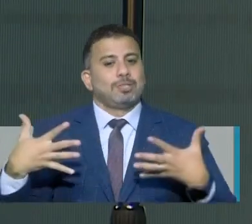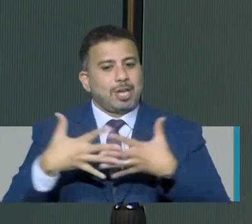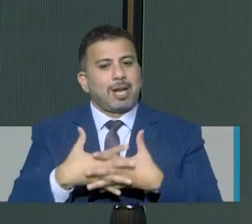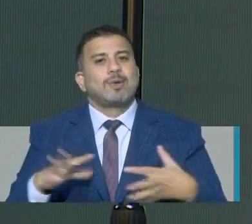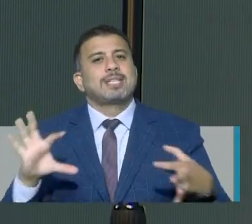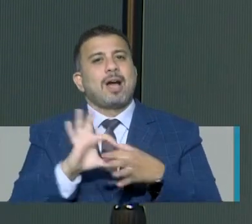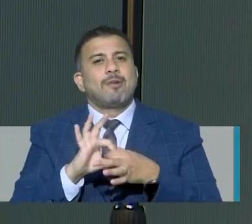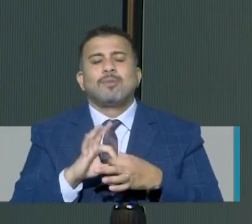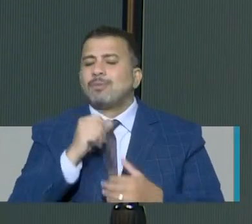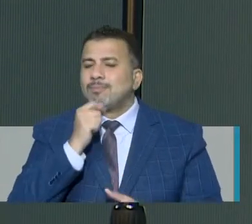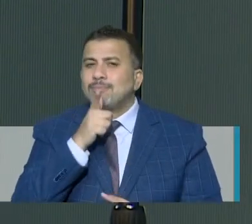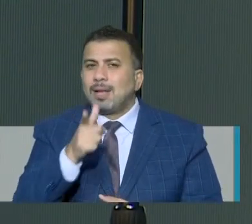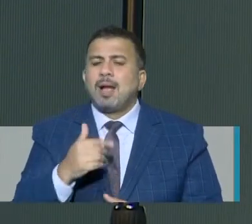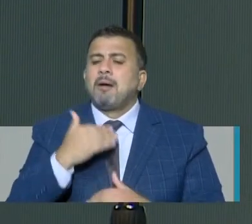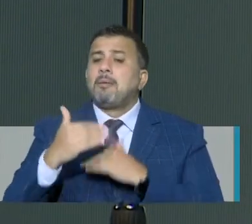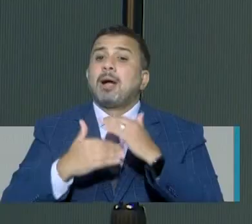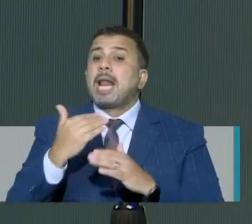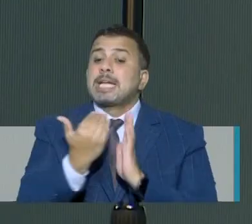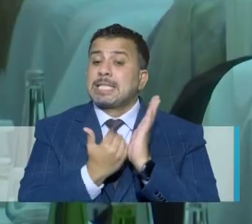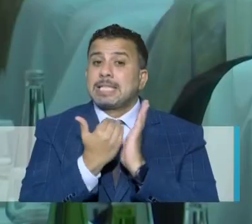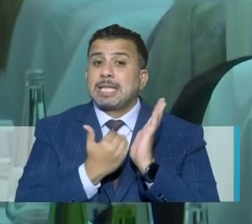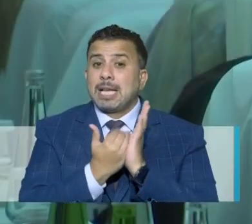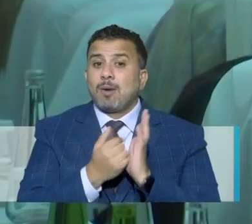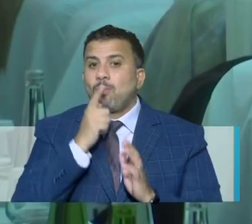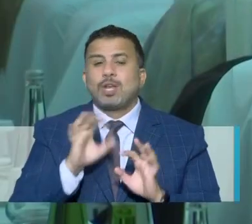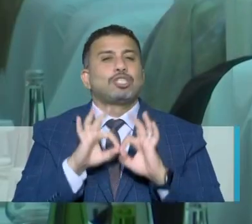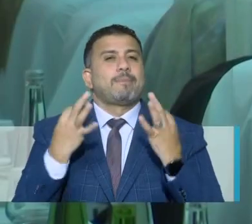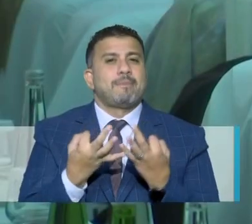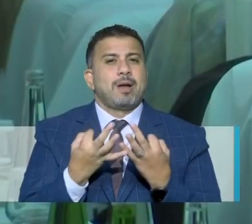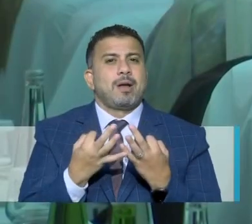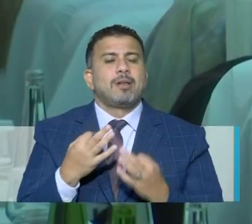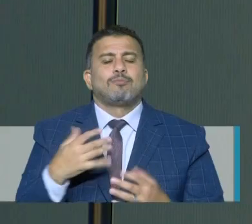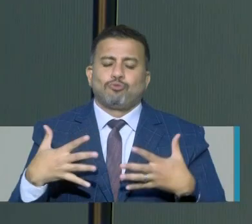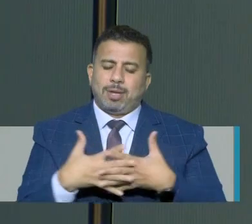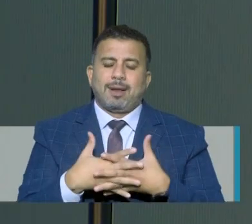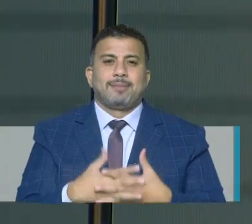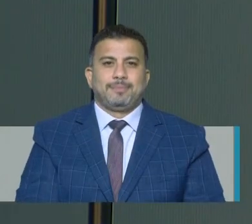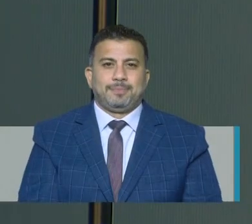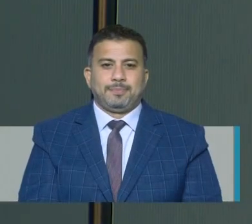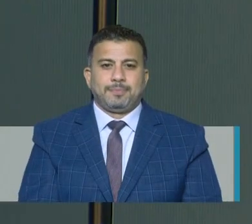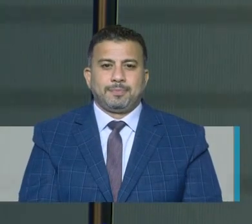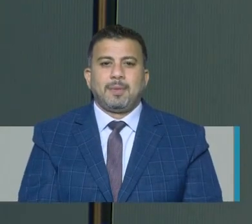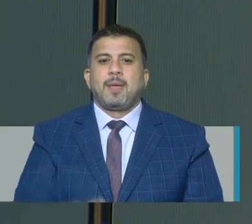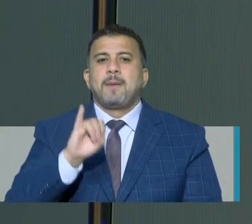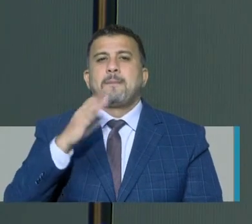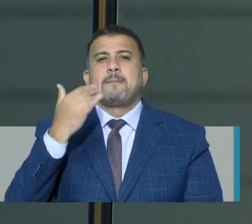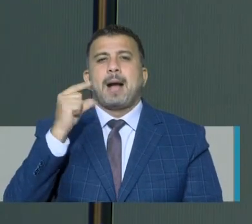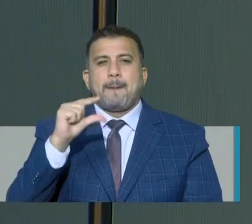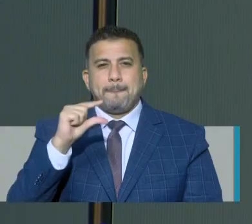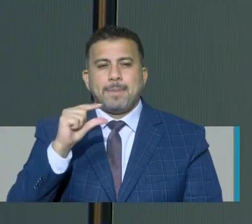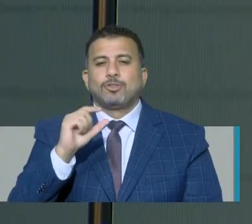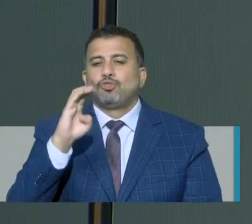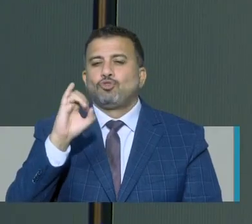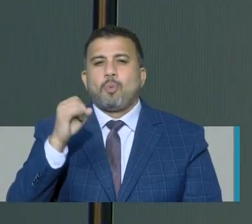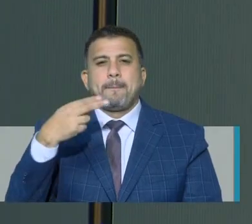والتعاون والتوافق نحو غدينا الاقتصادي والاجتماعي المشترك بدوره تناول محمد جمع المشرخ